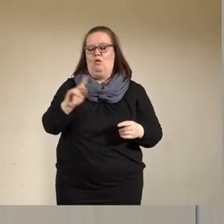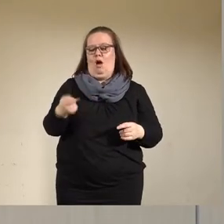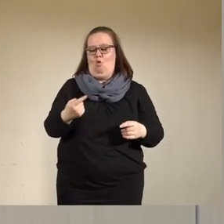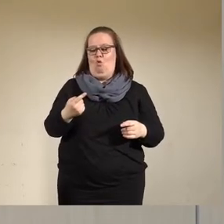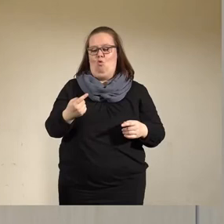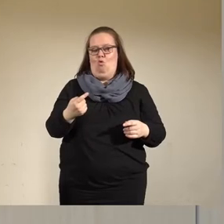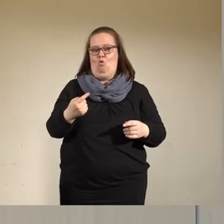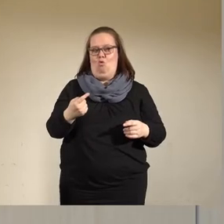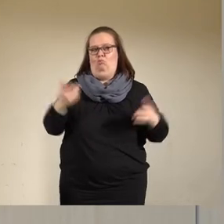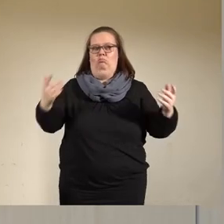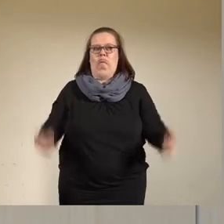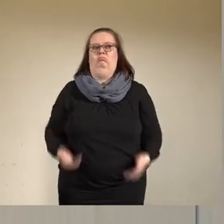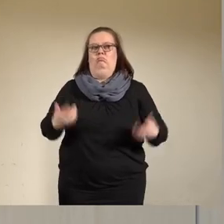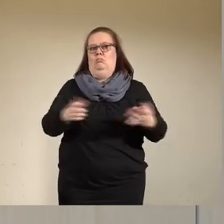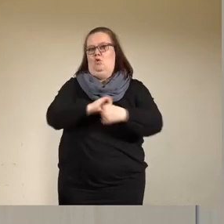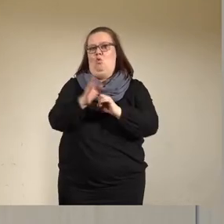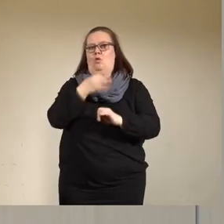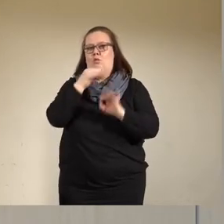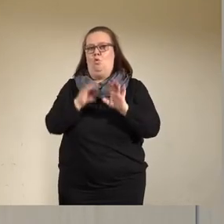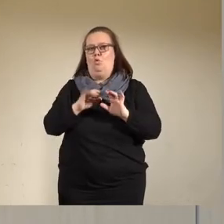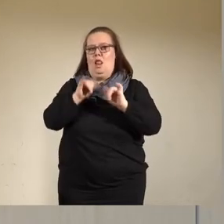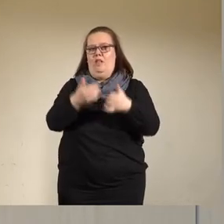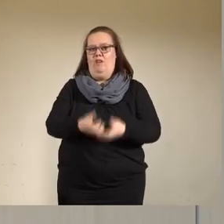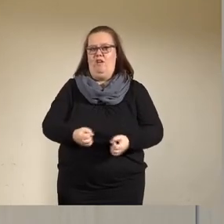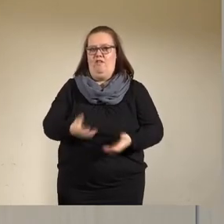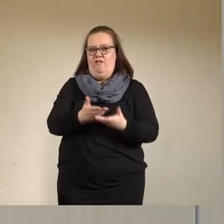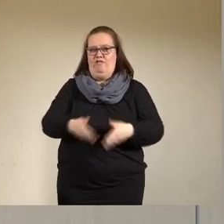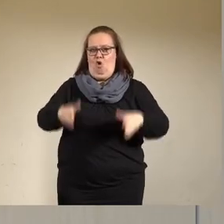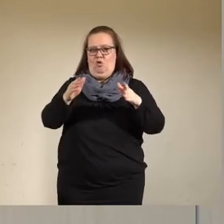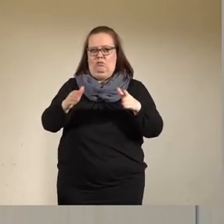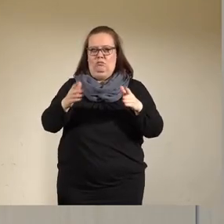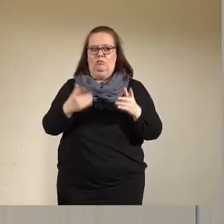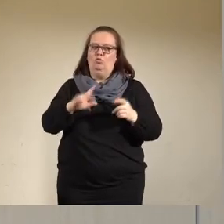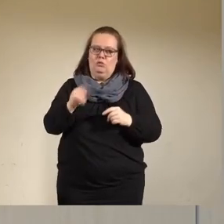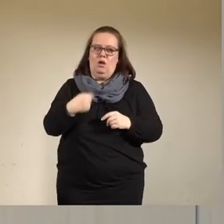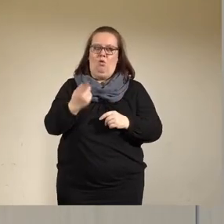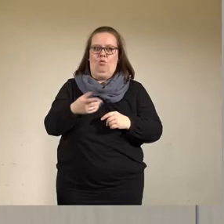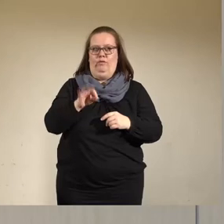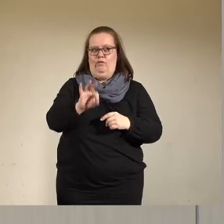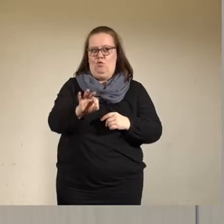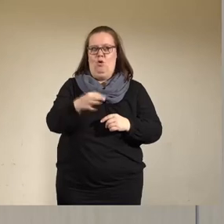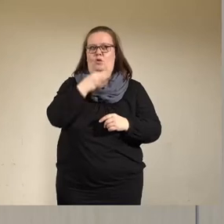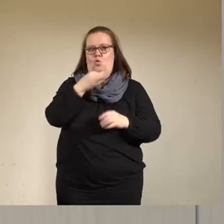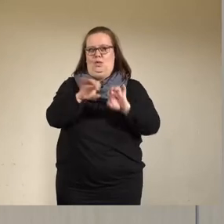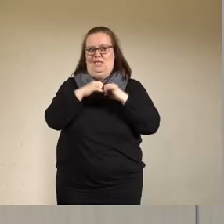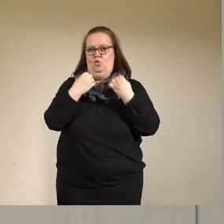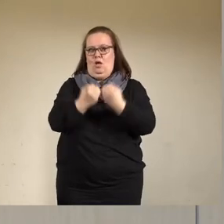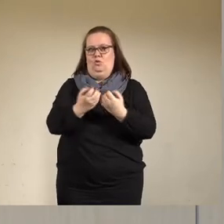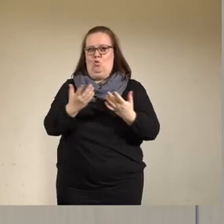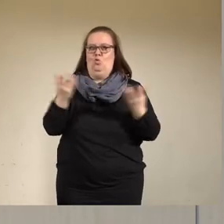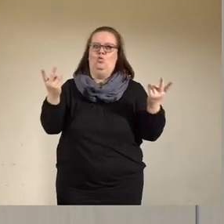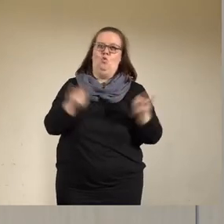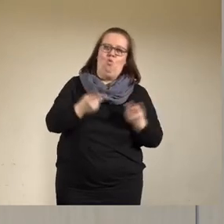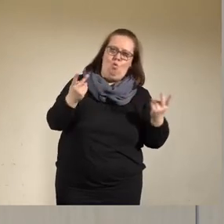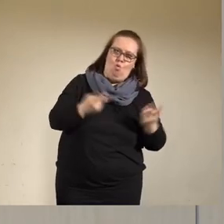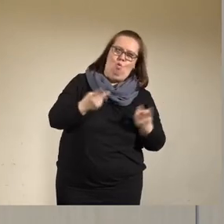haben eine Art Corona-Nothilfefonds aufgelegt, meine Damen und Herren, um in Not geratene oder